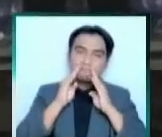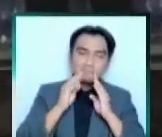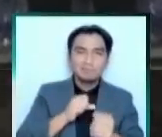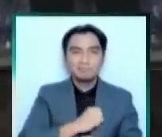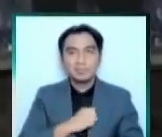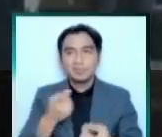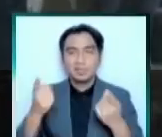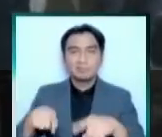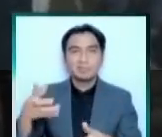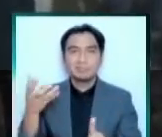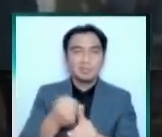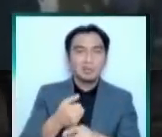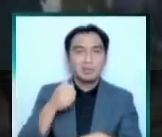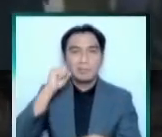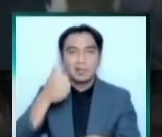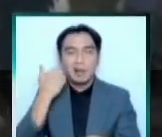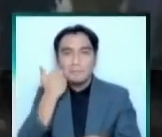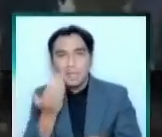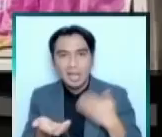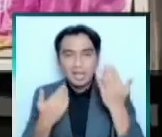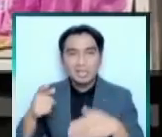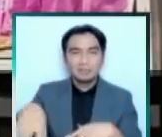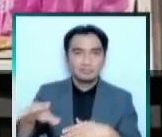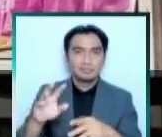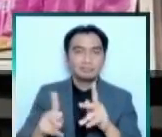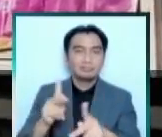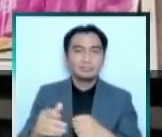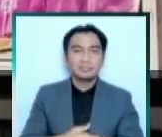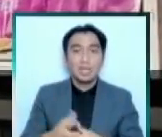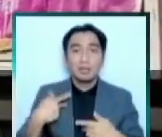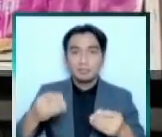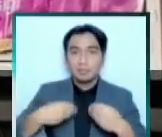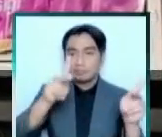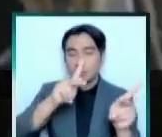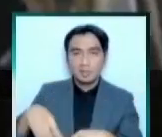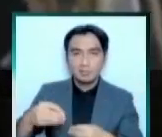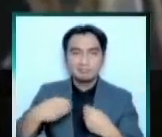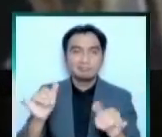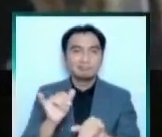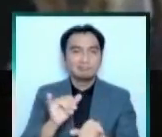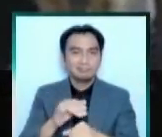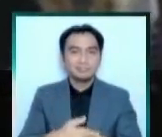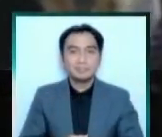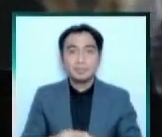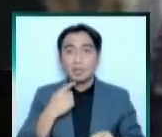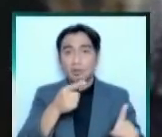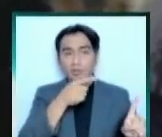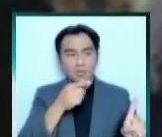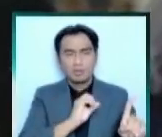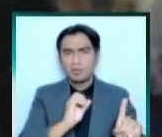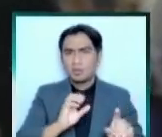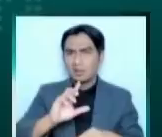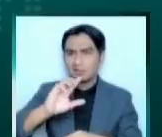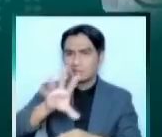rin daw ng relief goods ang opisina ni Robredo sa Palawan. Sa isang interview, sinabi ni Robredo na walang halong politika ang